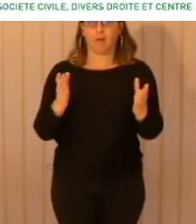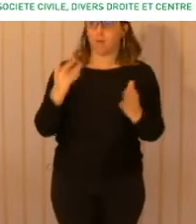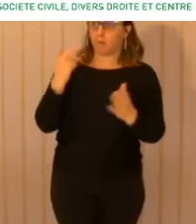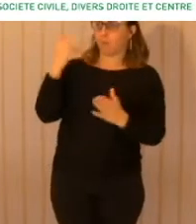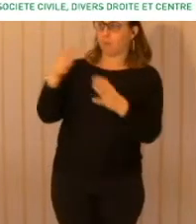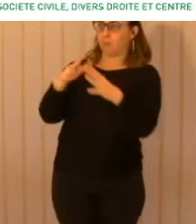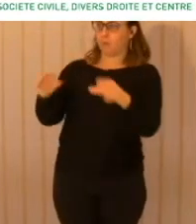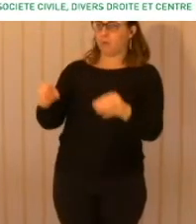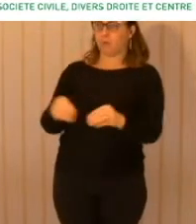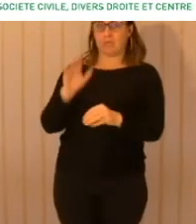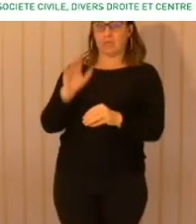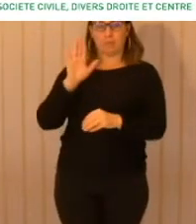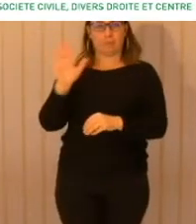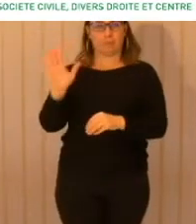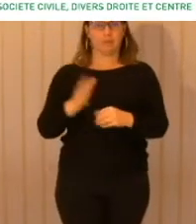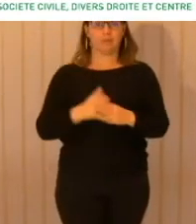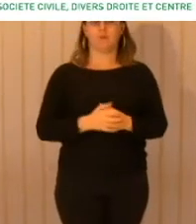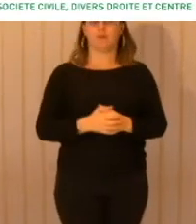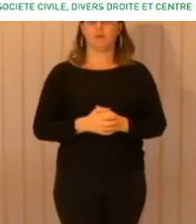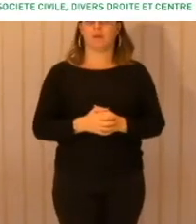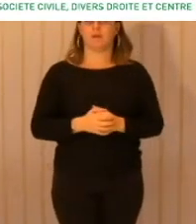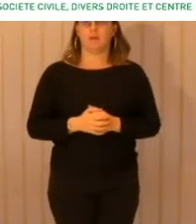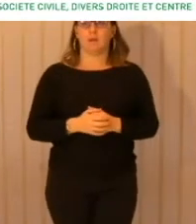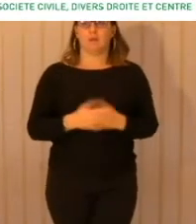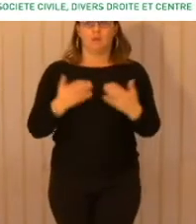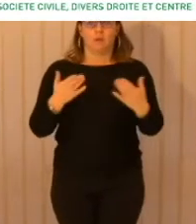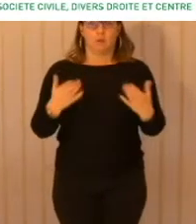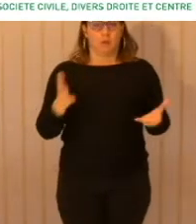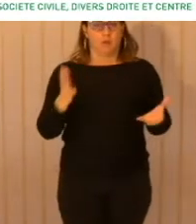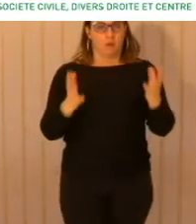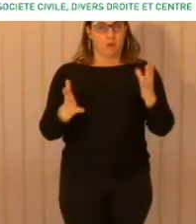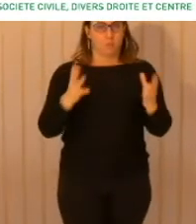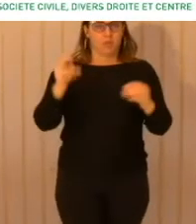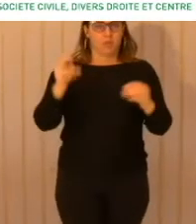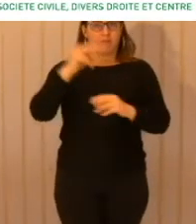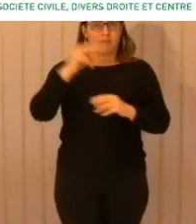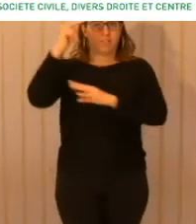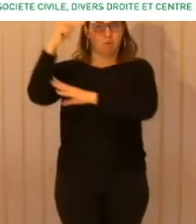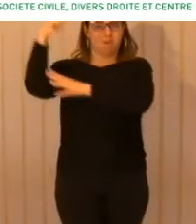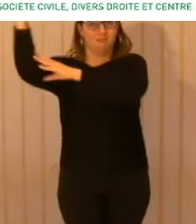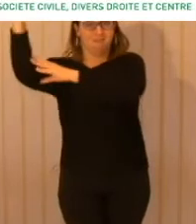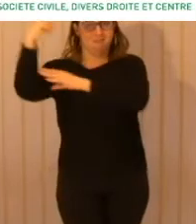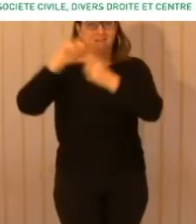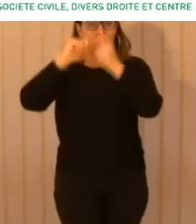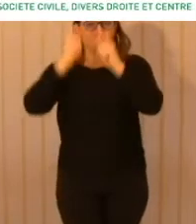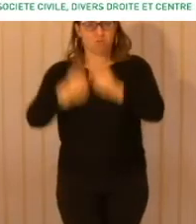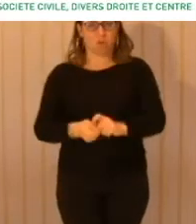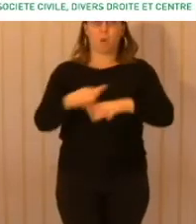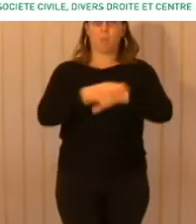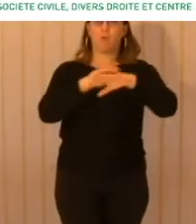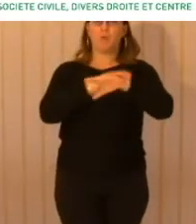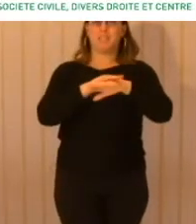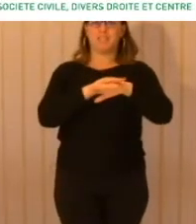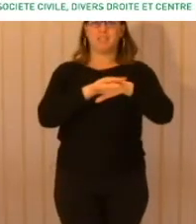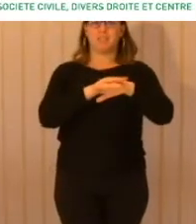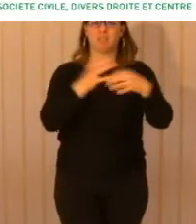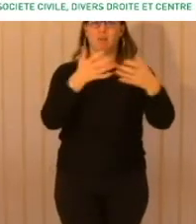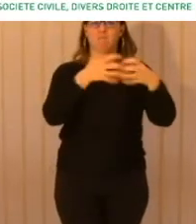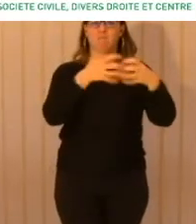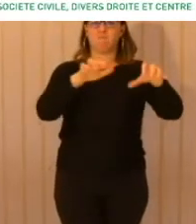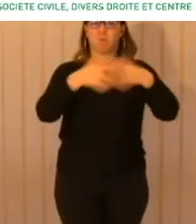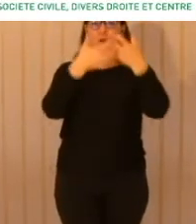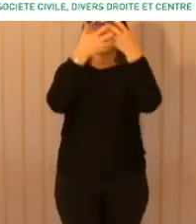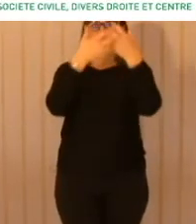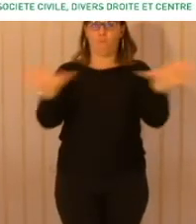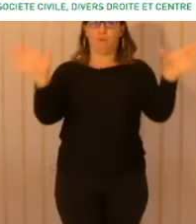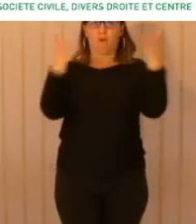part, de la part de la municipalité, et donc il faudrait changer de vision, c'est-à-dire décloisonner les politiques, avoir une vision